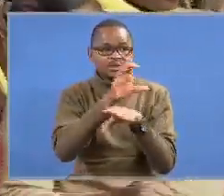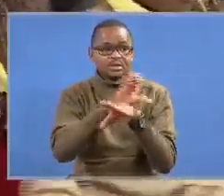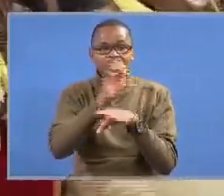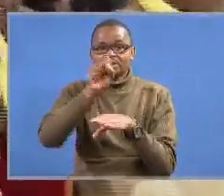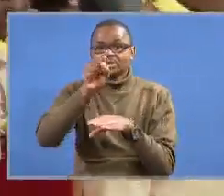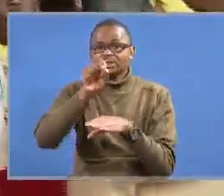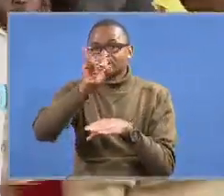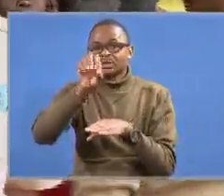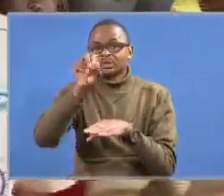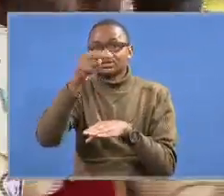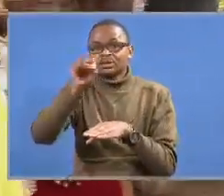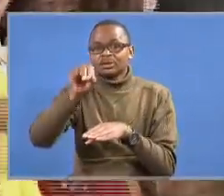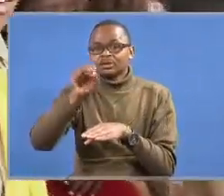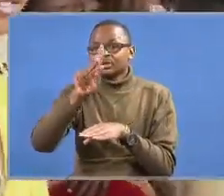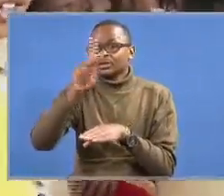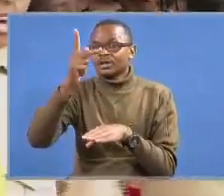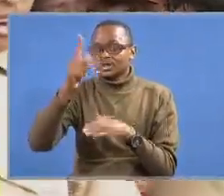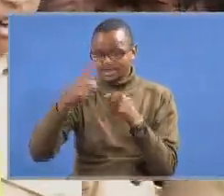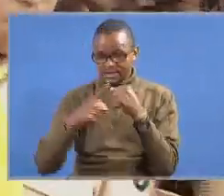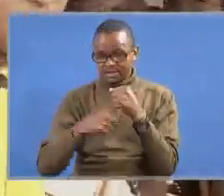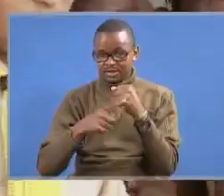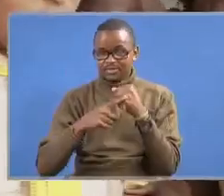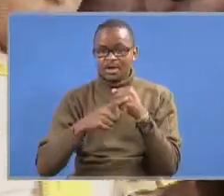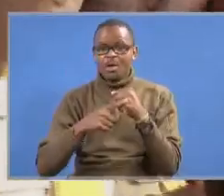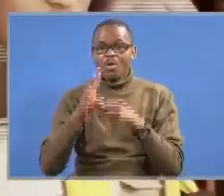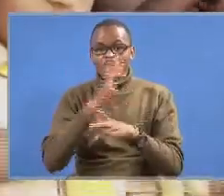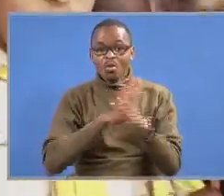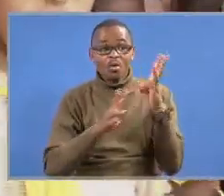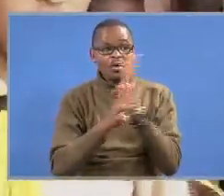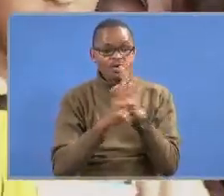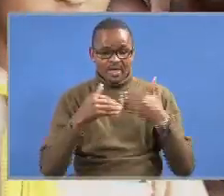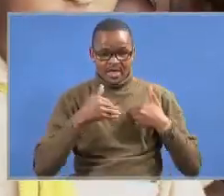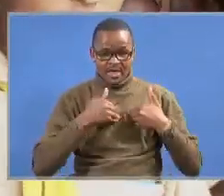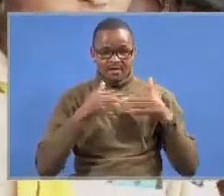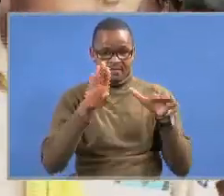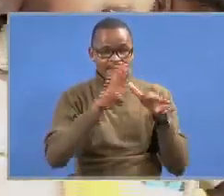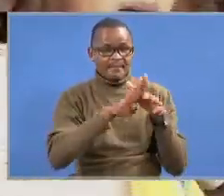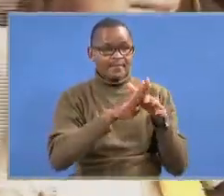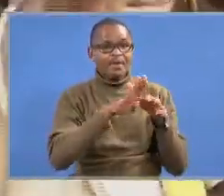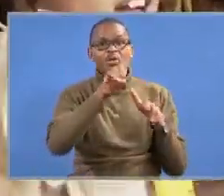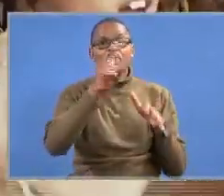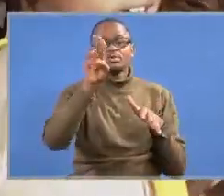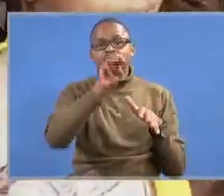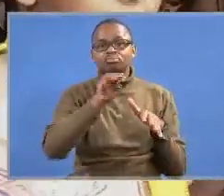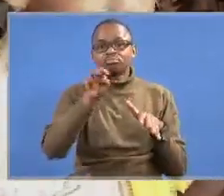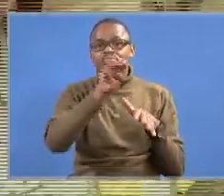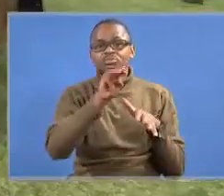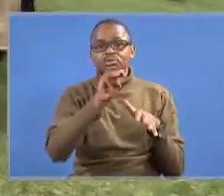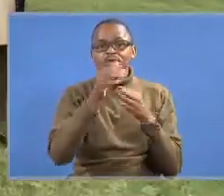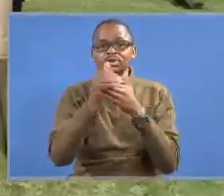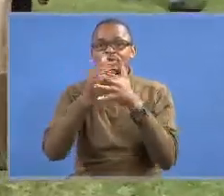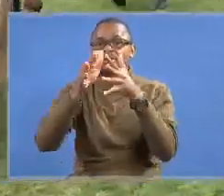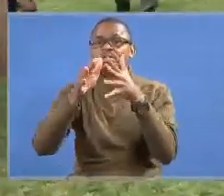St. John. Muungano wa Kenya ni wa sita mkubwa duniani, ukiwa na wanachama zaidi ya milioni 1 na